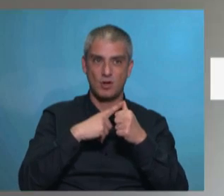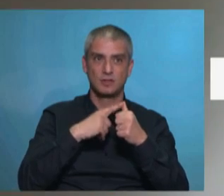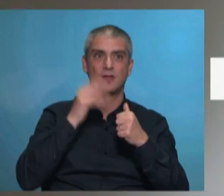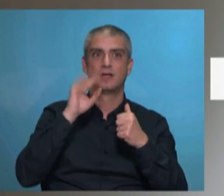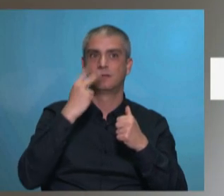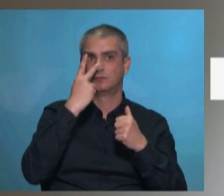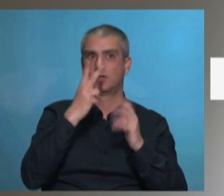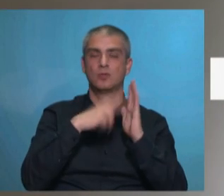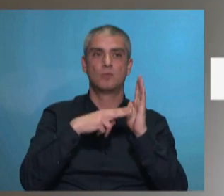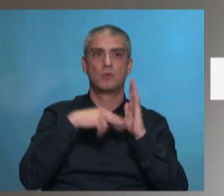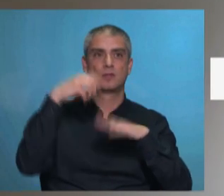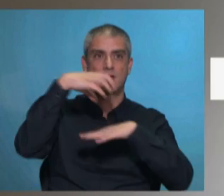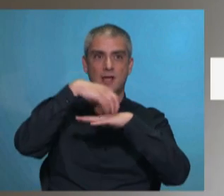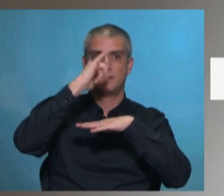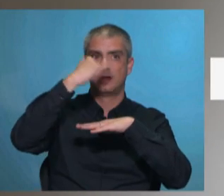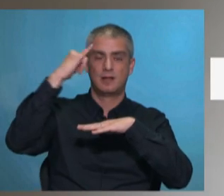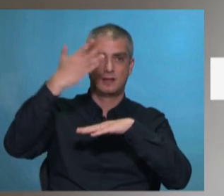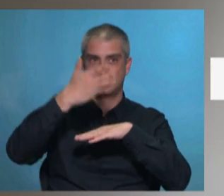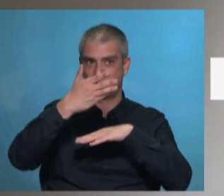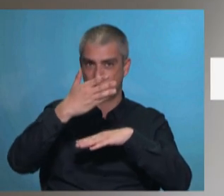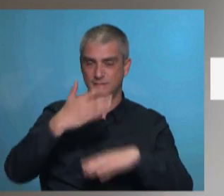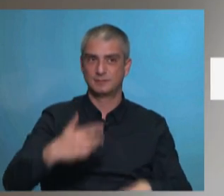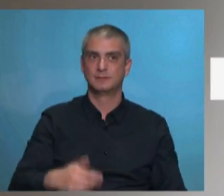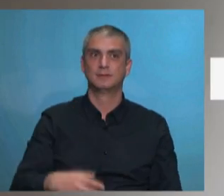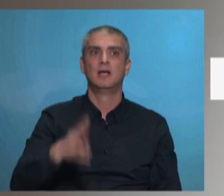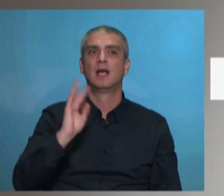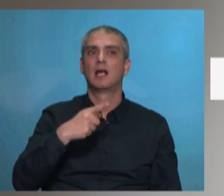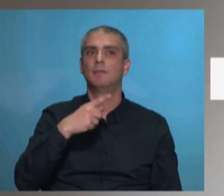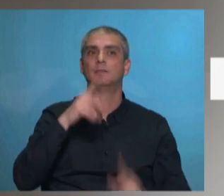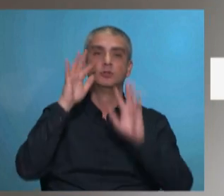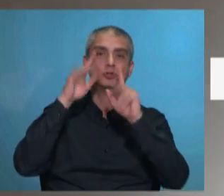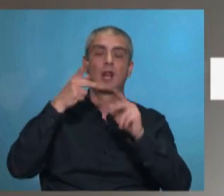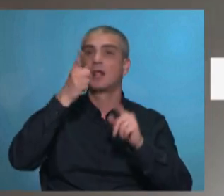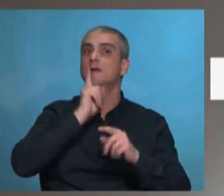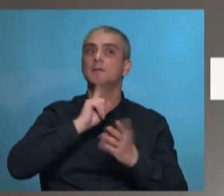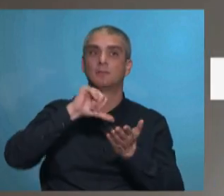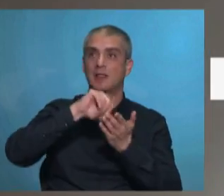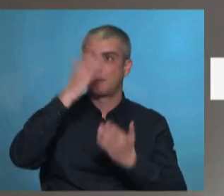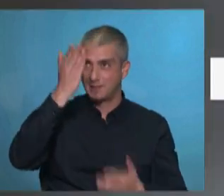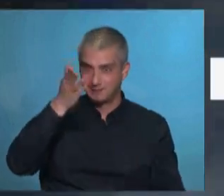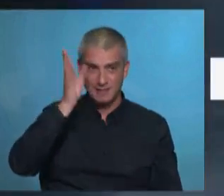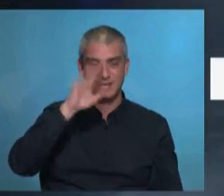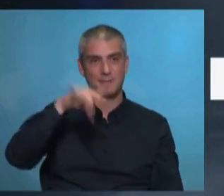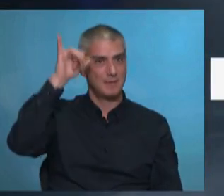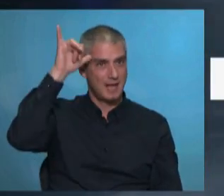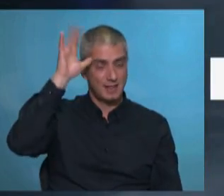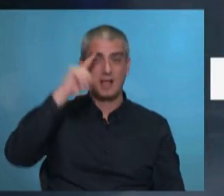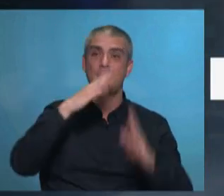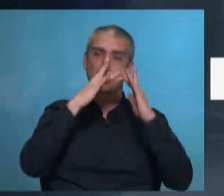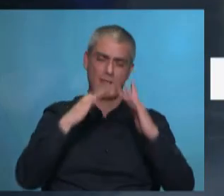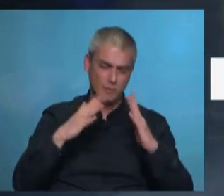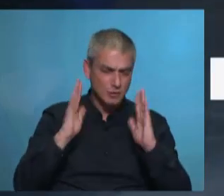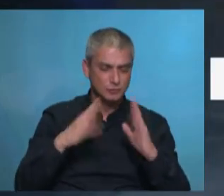לראות תמונות הנה מכיפת הסלע, יש גם שלג בדמשק למי שדואג, גם בירדן, גם בלבנון, אז יש